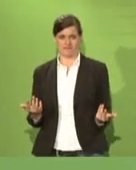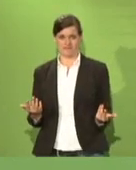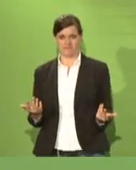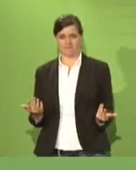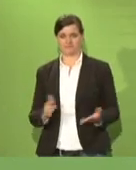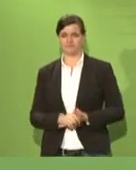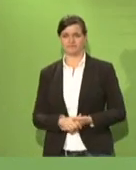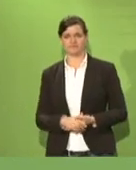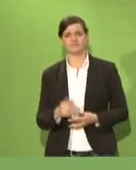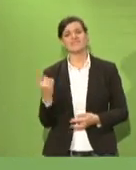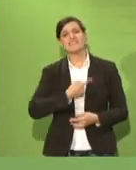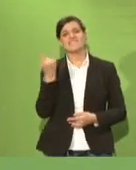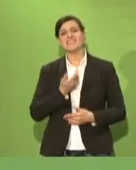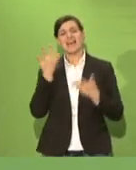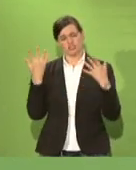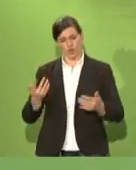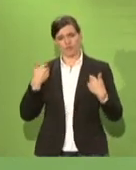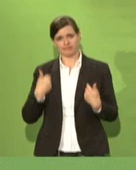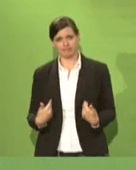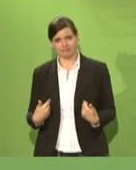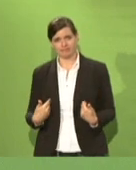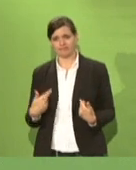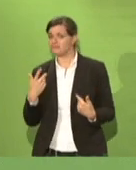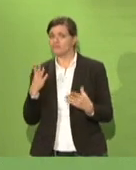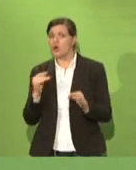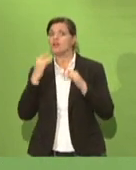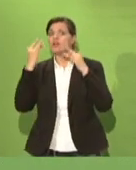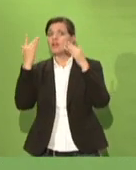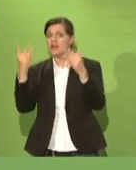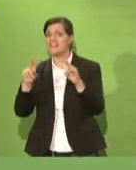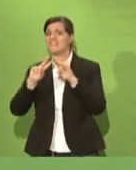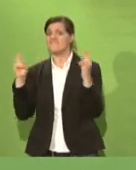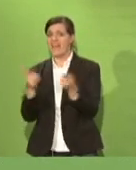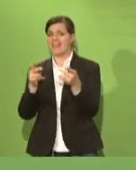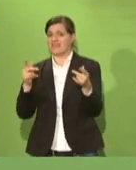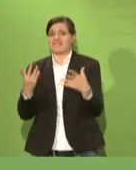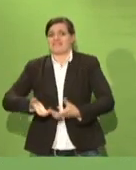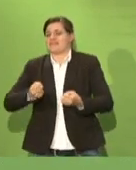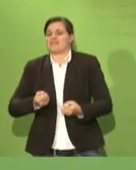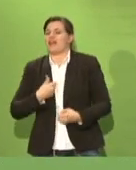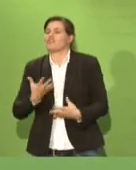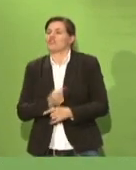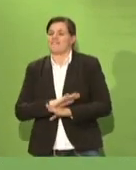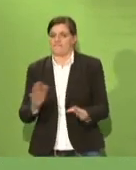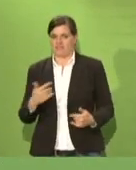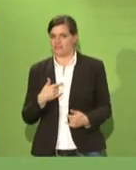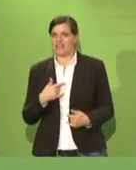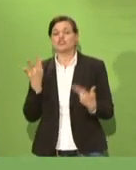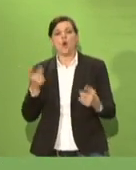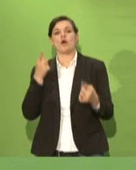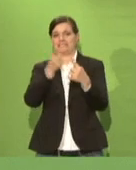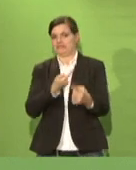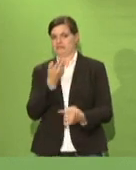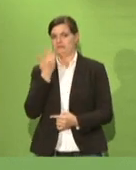wir werden mit unseren Anstrengungen hier nicht die Welt retten. Darum geht es auch nicht. Es ist klar, ohne